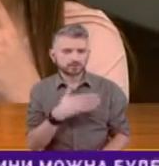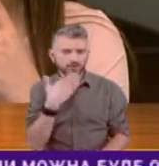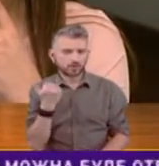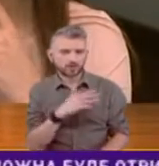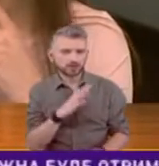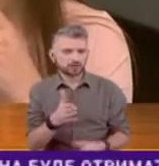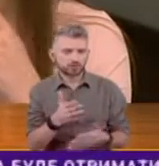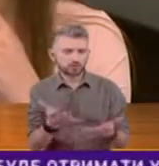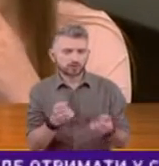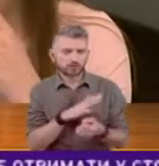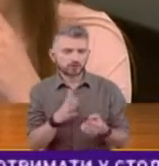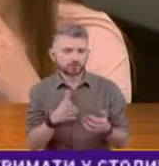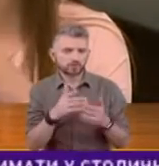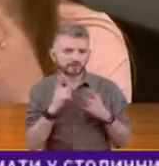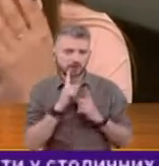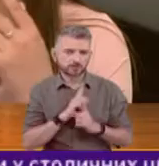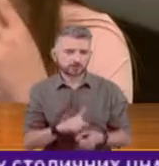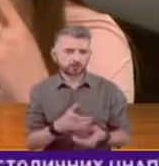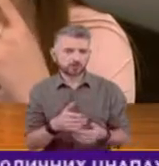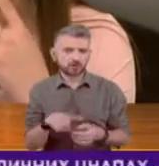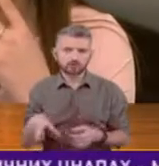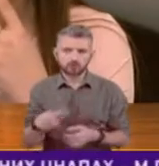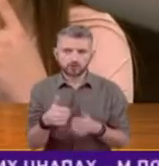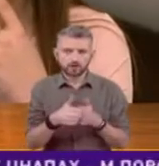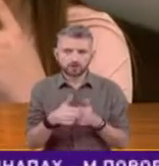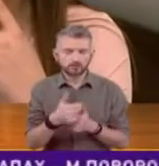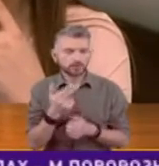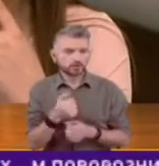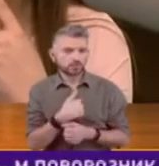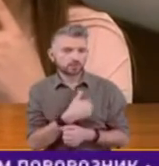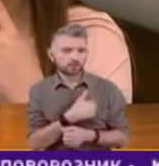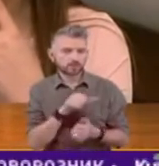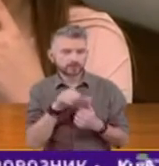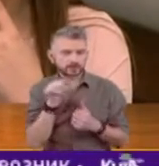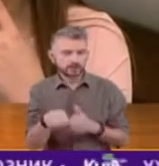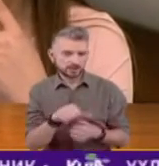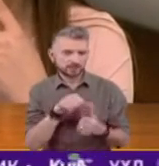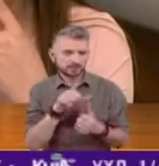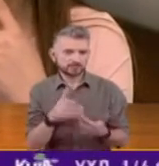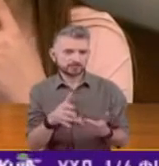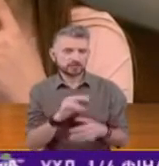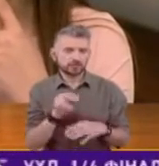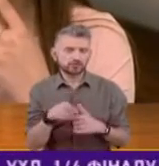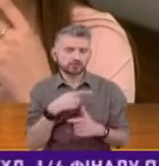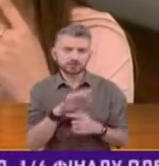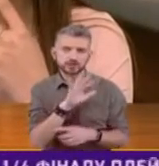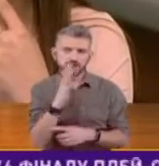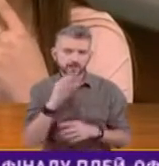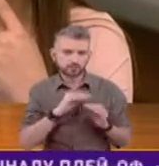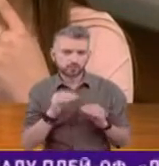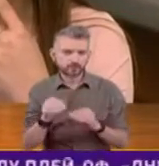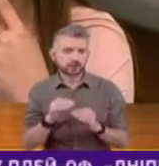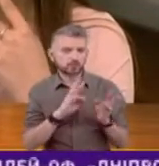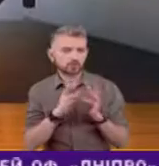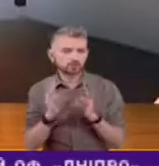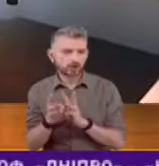коли відпочиваєте. Комфорту, так. Так. Дорога прямо над головою. Я б дуже хотів, щоб ми його відділили саме чи деревами, чи кущами, чи